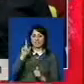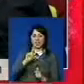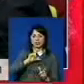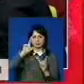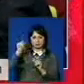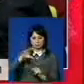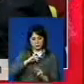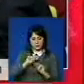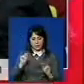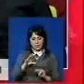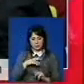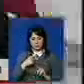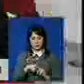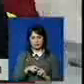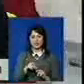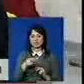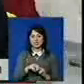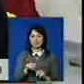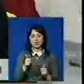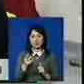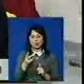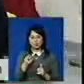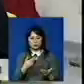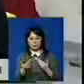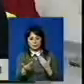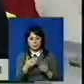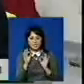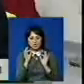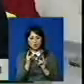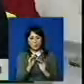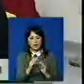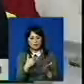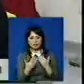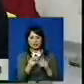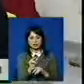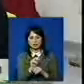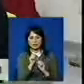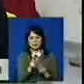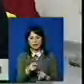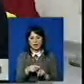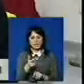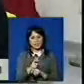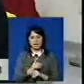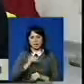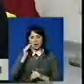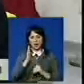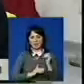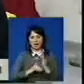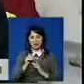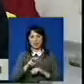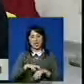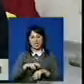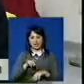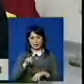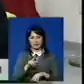გაევლოთ ტრენინგი, იმისა თუ როგორ უნდა იმართებოდეს სწორედ ბავშთა ჰოსპისი. აქ არიან ძალიან მაღალკვალიფიციური